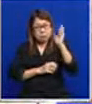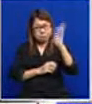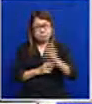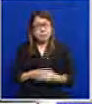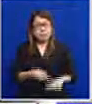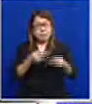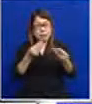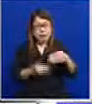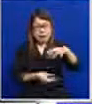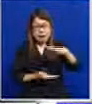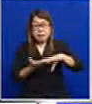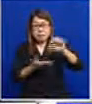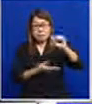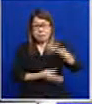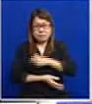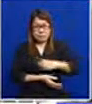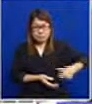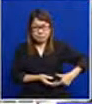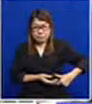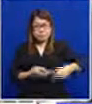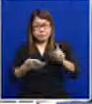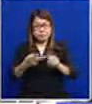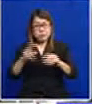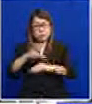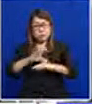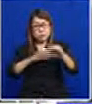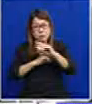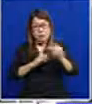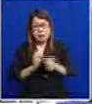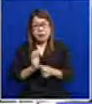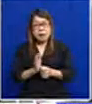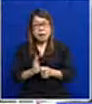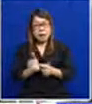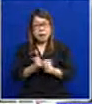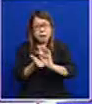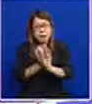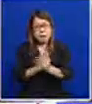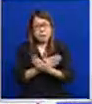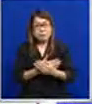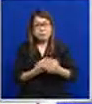าบันพระมหากษัตริย์โครงการประชาสัมพันธ์ปรัชญาของเศรษฐกิจพอเพียง